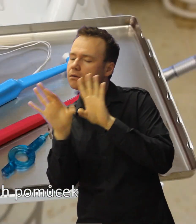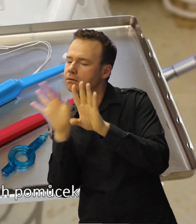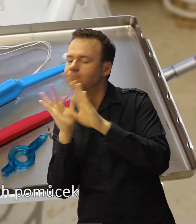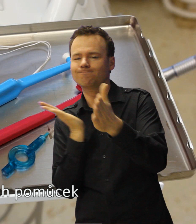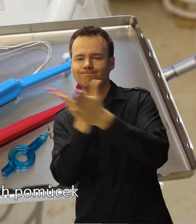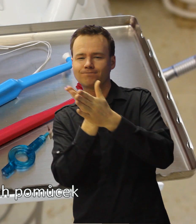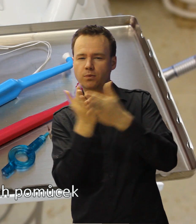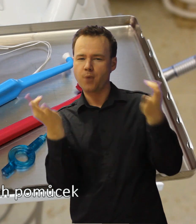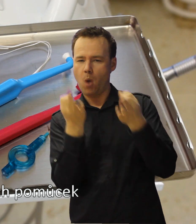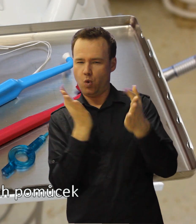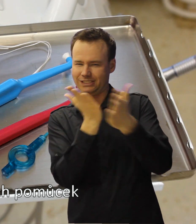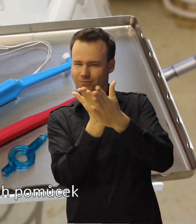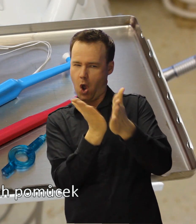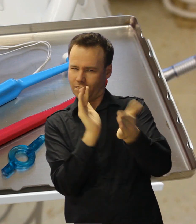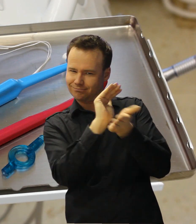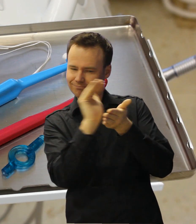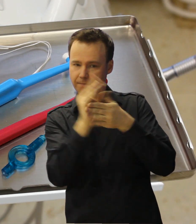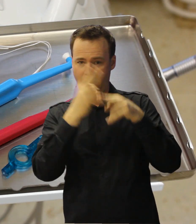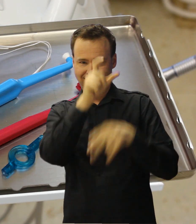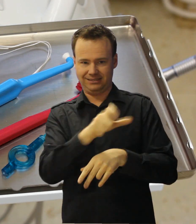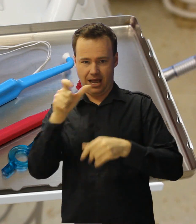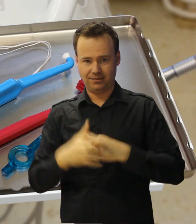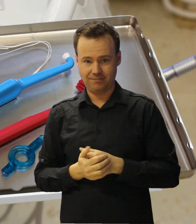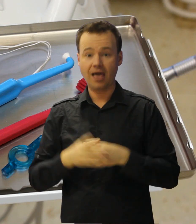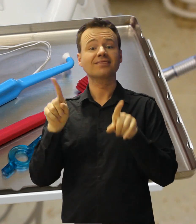výběr čistících pomůcek